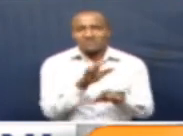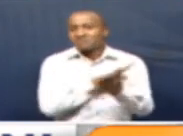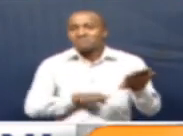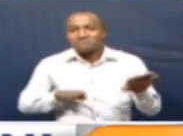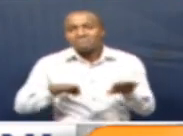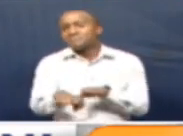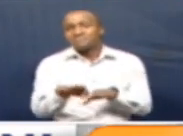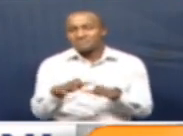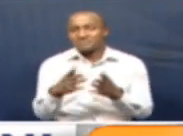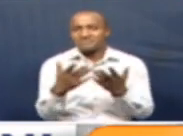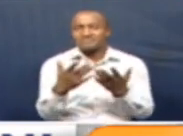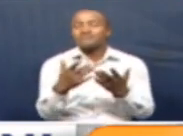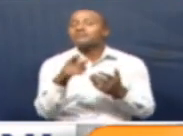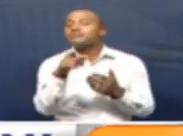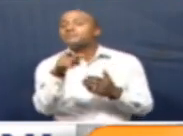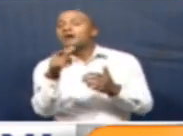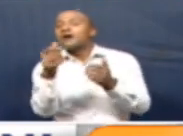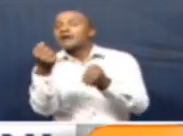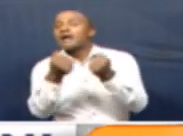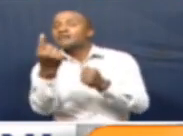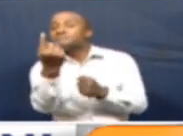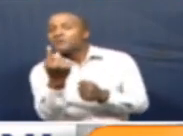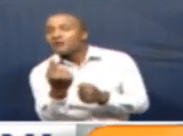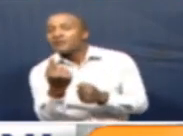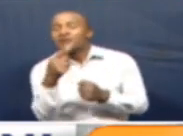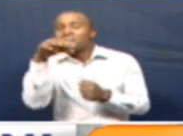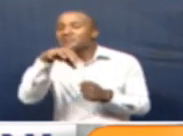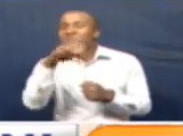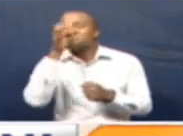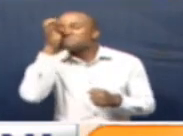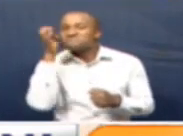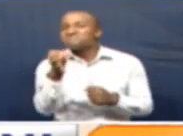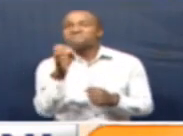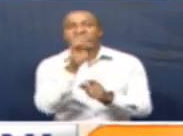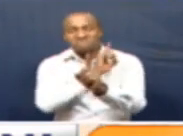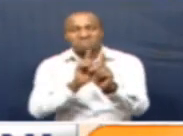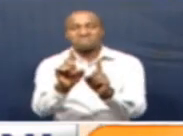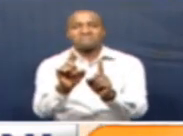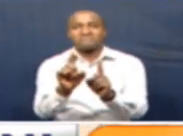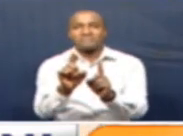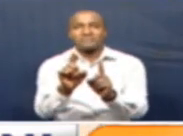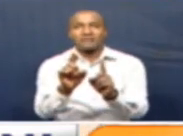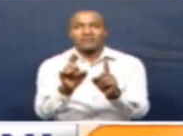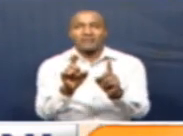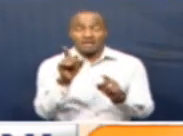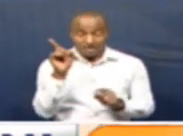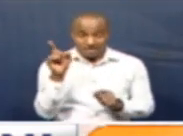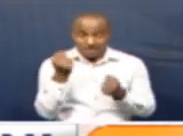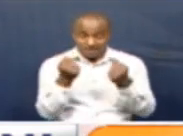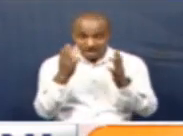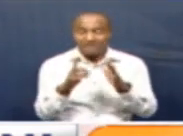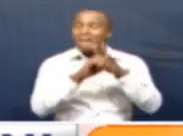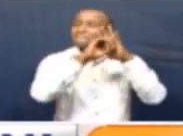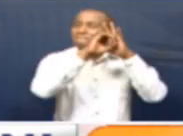mbio, angalii clearance distance ambayo ana overtake. Polisi bado wanamsaka dereva wa lori hilo